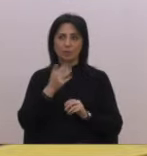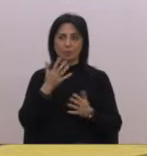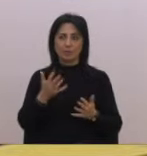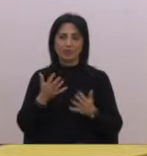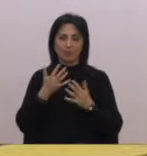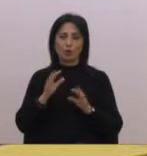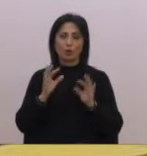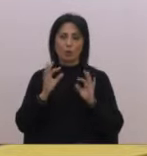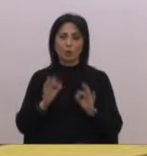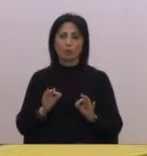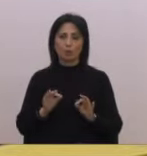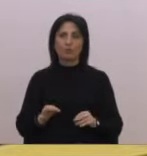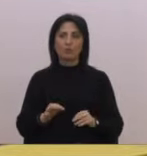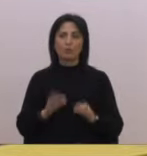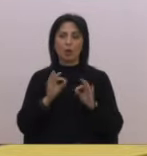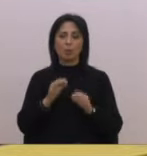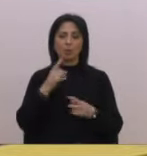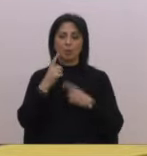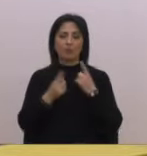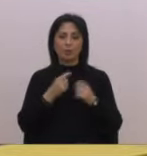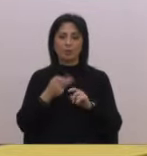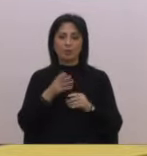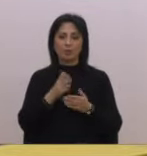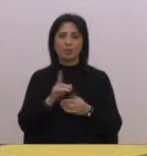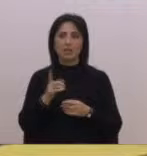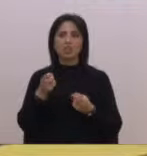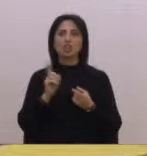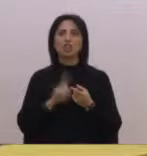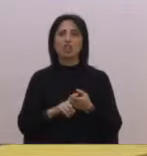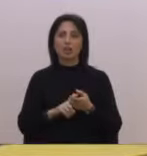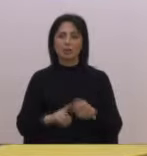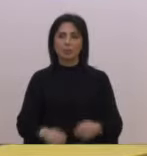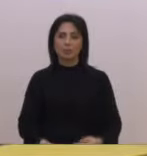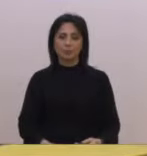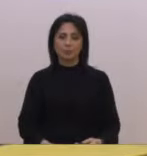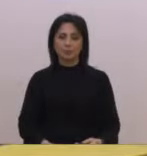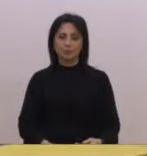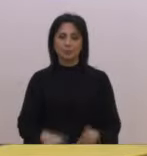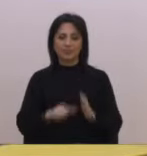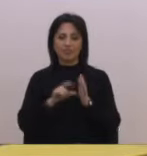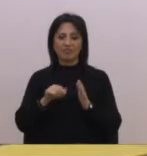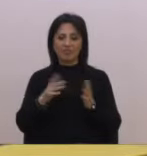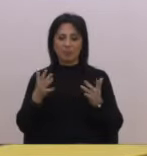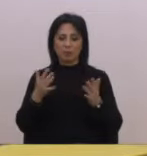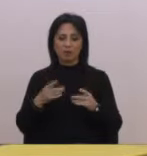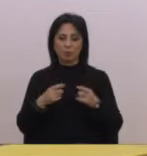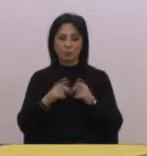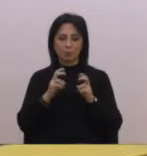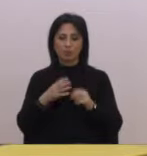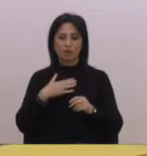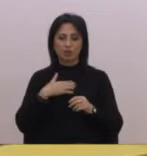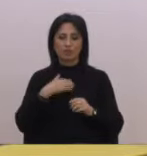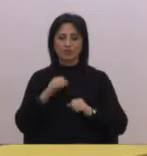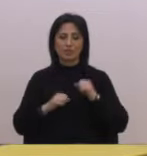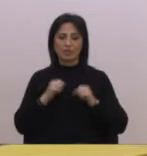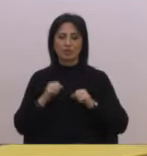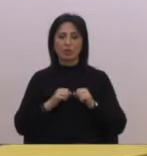და ობიექტური ინფორმაცია ეს არის. რაც შეეხება ინვესტიციების მოზიდვის კუთხით, ჩვენ ვცდილობთ,